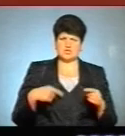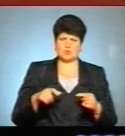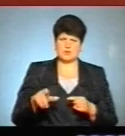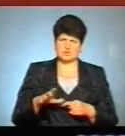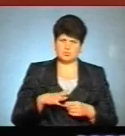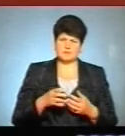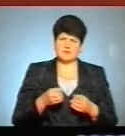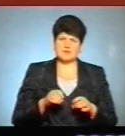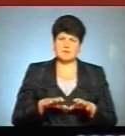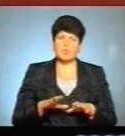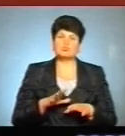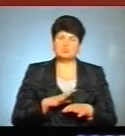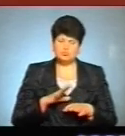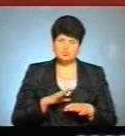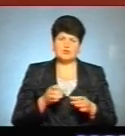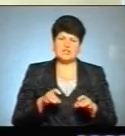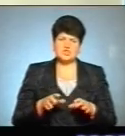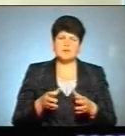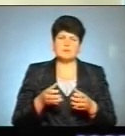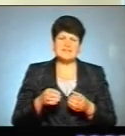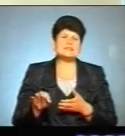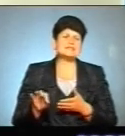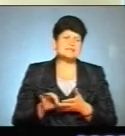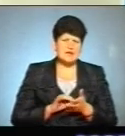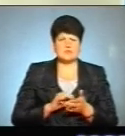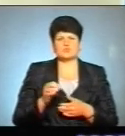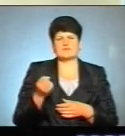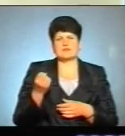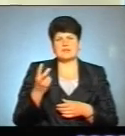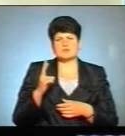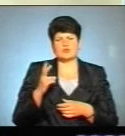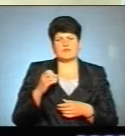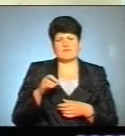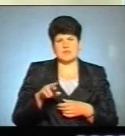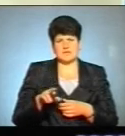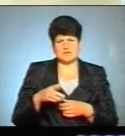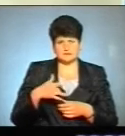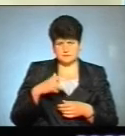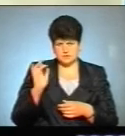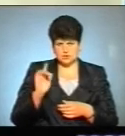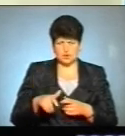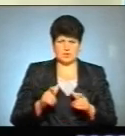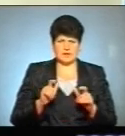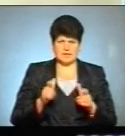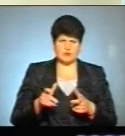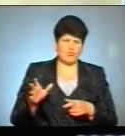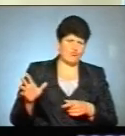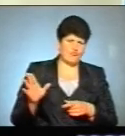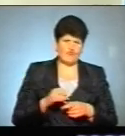такі рішення? Такі рішення були прийняті зразу, після 12 квітня. Жорсткий карантин був введений в всіх